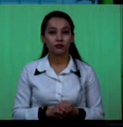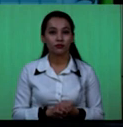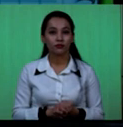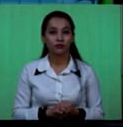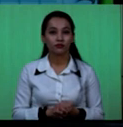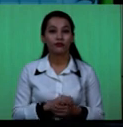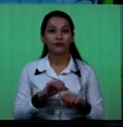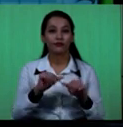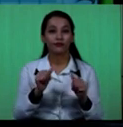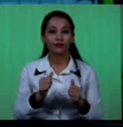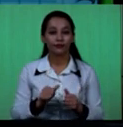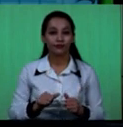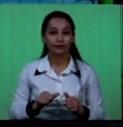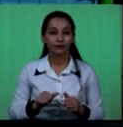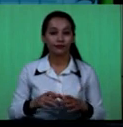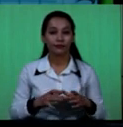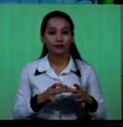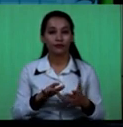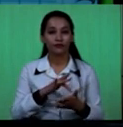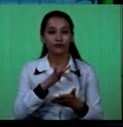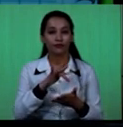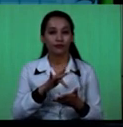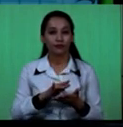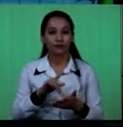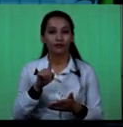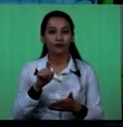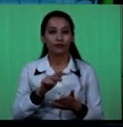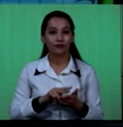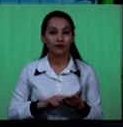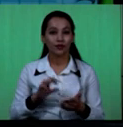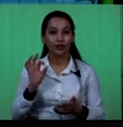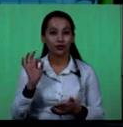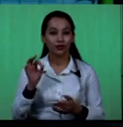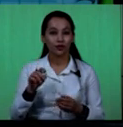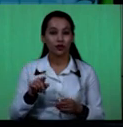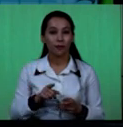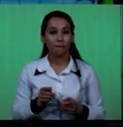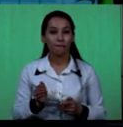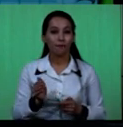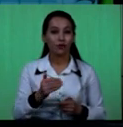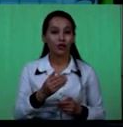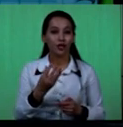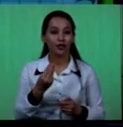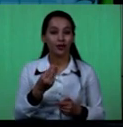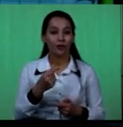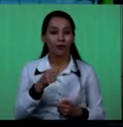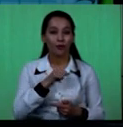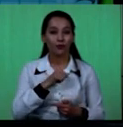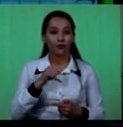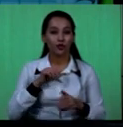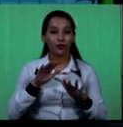Ushbu shakl doira markaziga nisbatan 180 grad burilsa, yana o'z